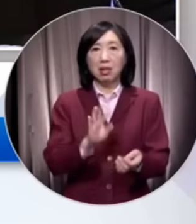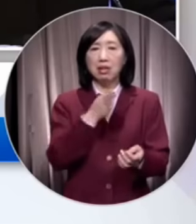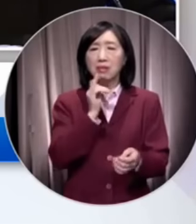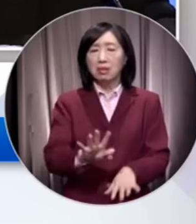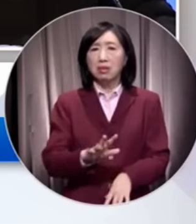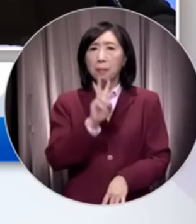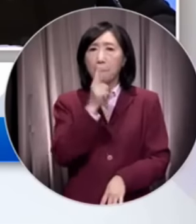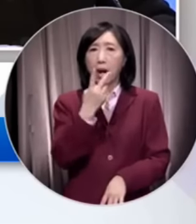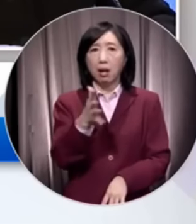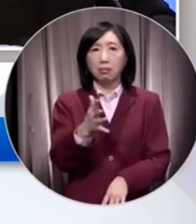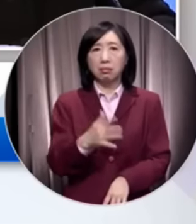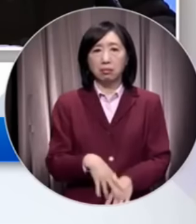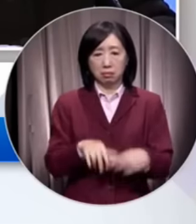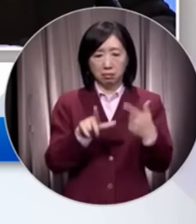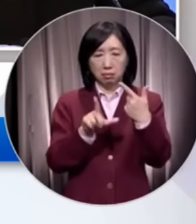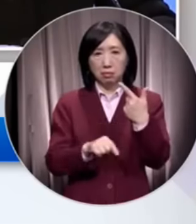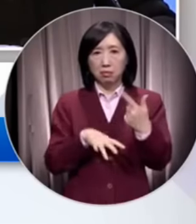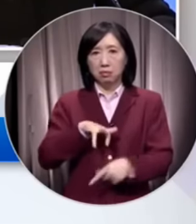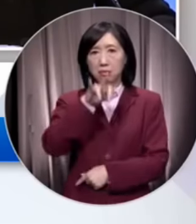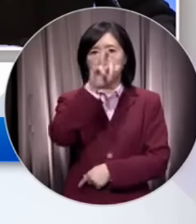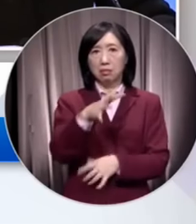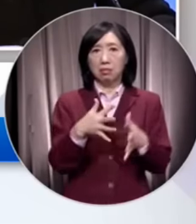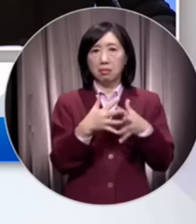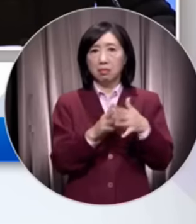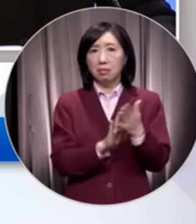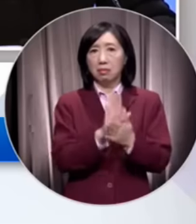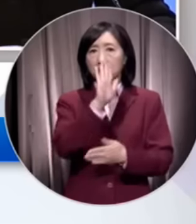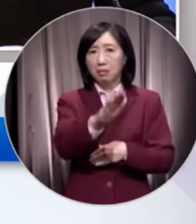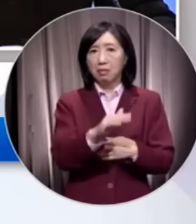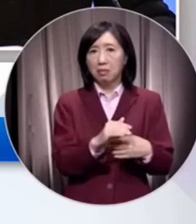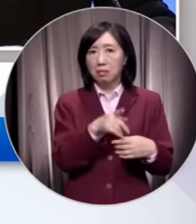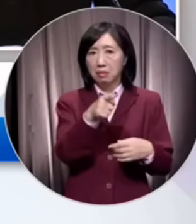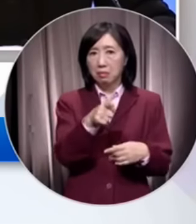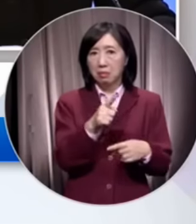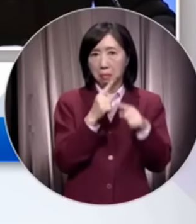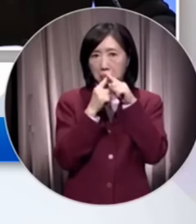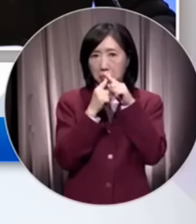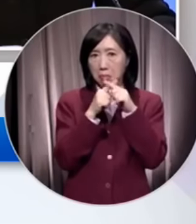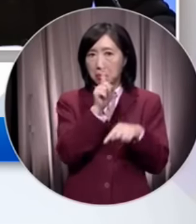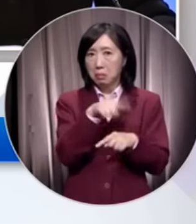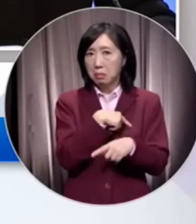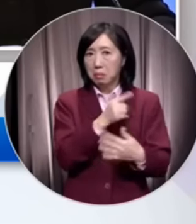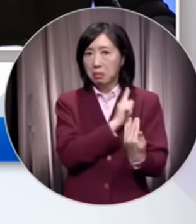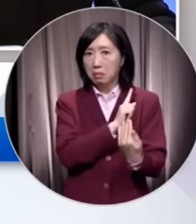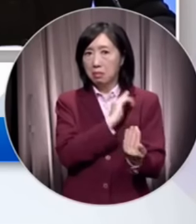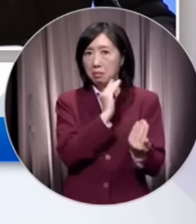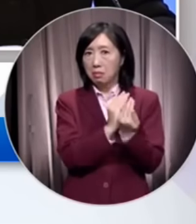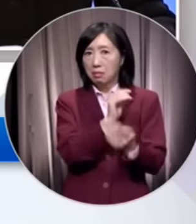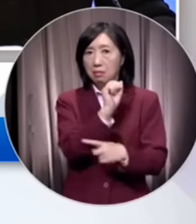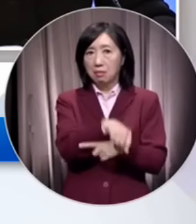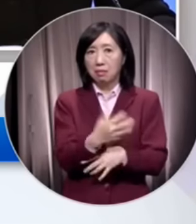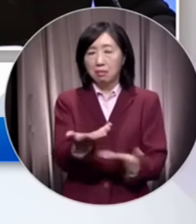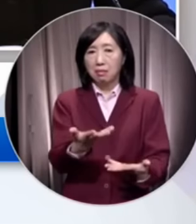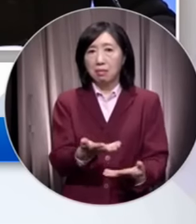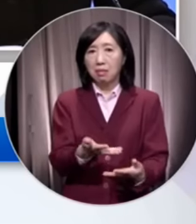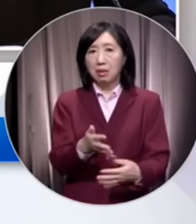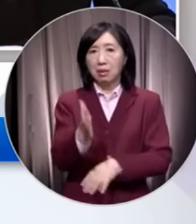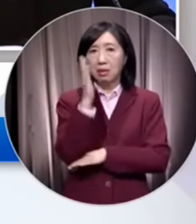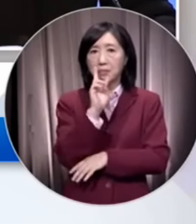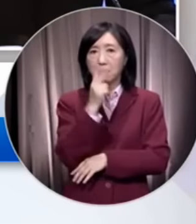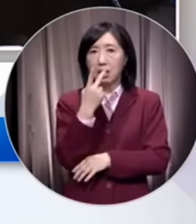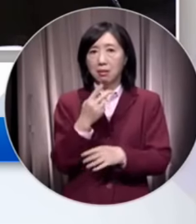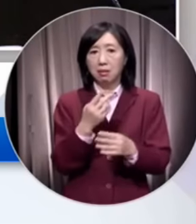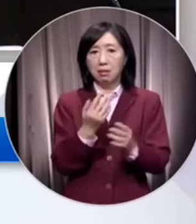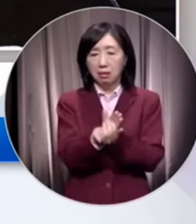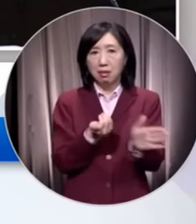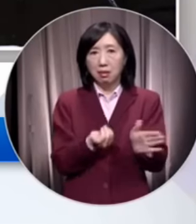变？是六月到美国去之后的秘密行程承诺了美国人吗？你的政策转弯之前，请问有